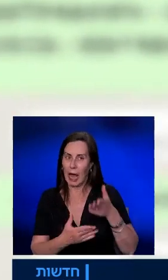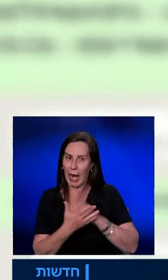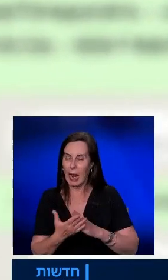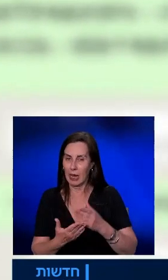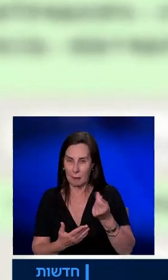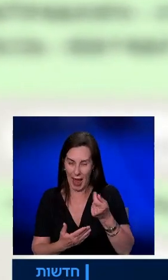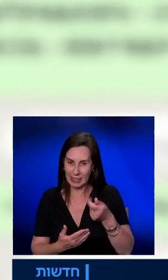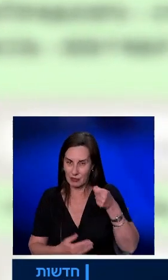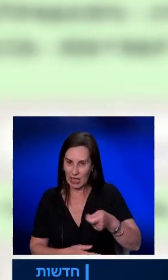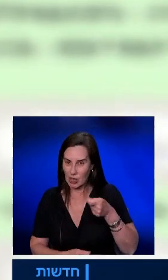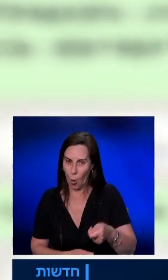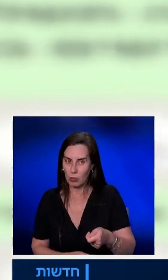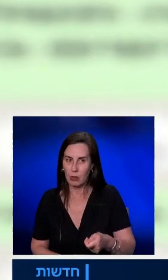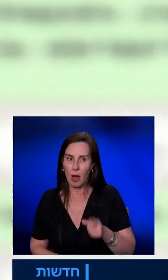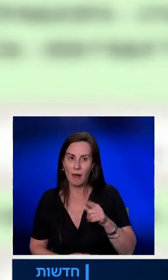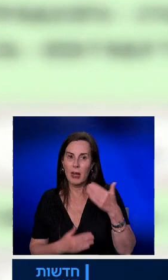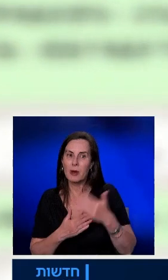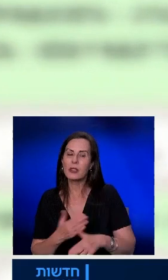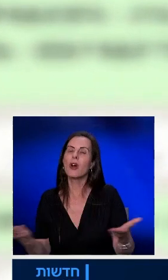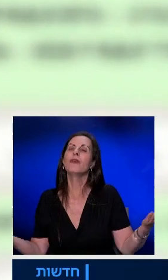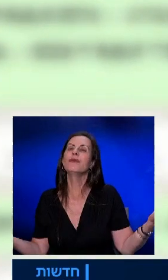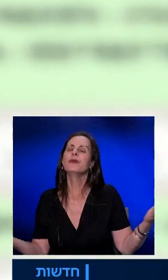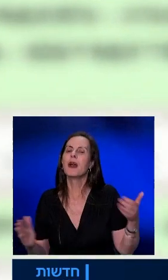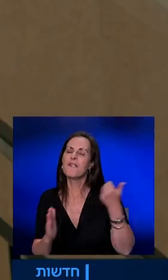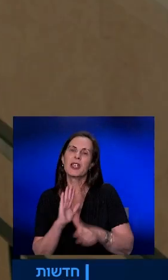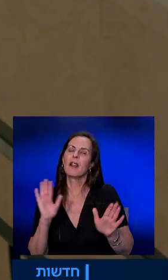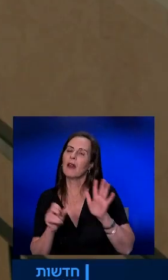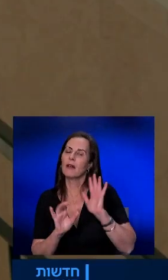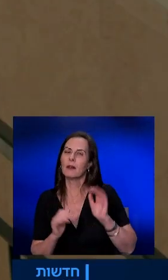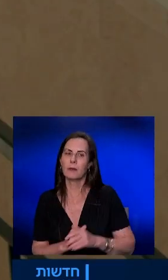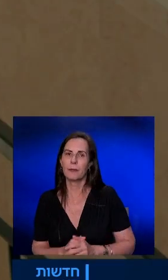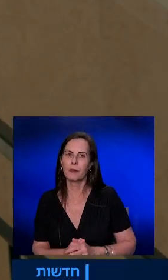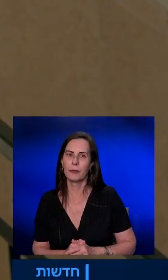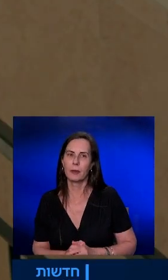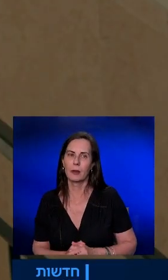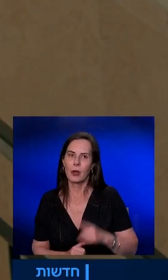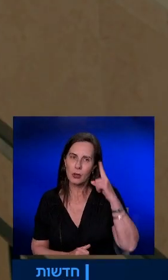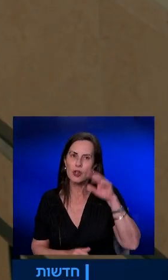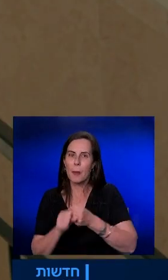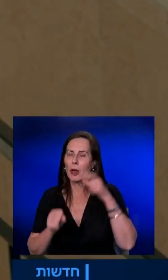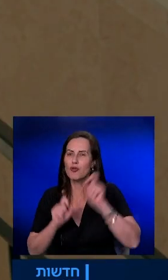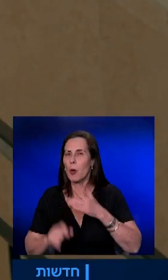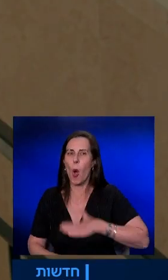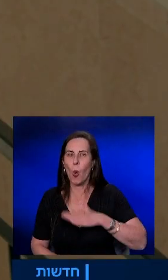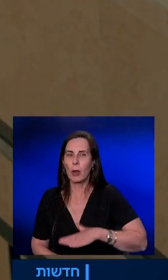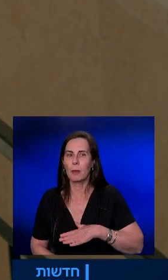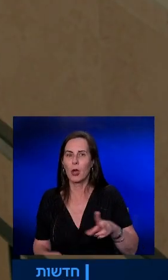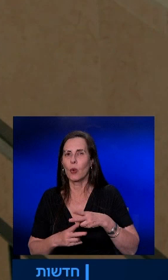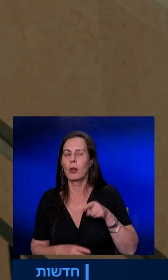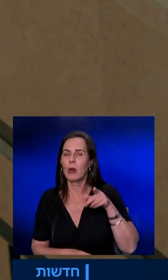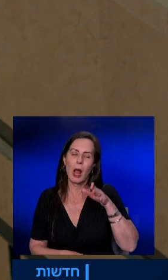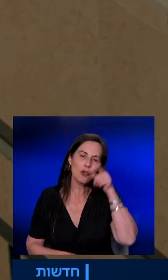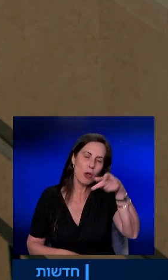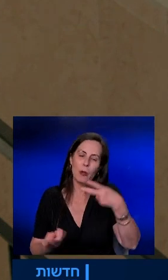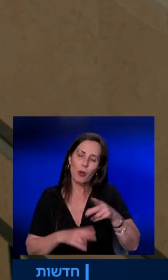מדמי הסחירות, אך לבסוף נכנע ללחץ שהופעל עליו. אתה יודע, יש מתח, אנשים לא רגועים, כמו שאתה לא יכול ללכת לשם, הם